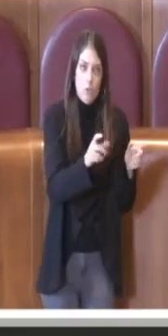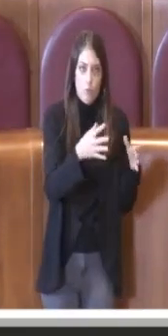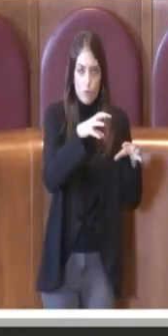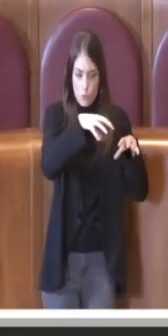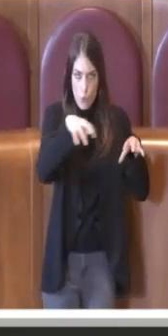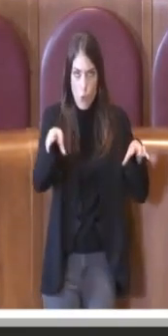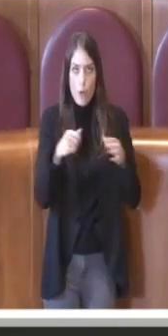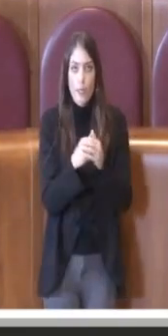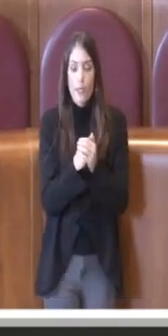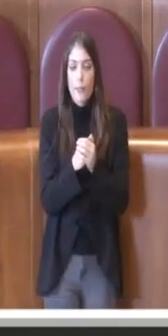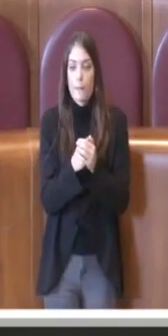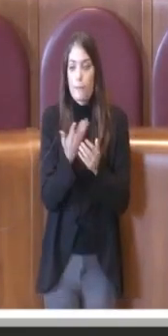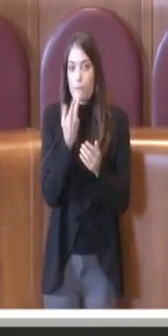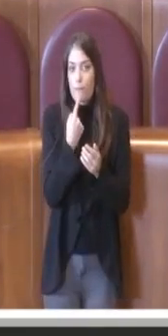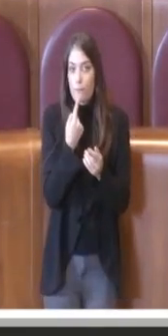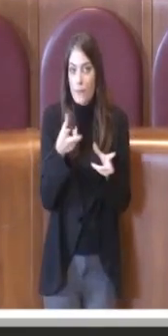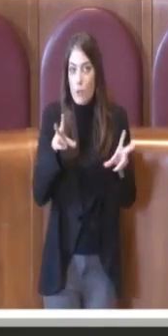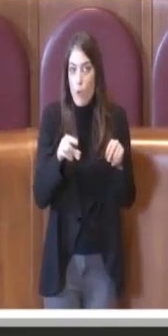di nuovo i proponenti,